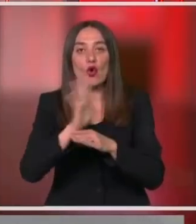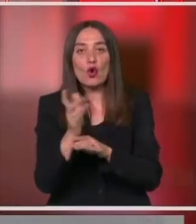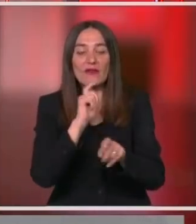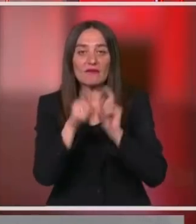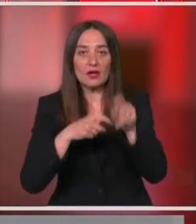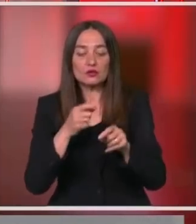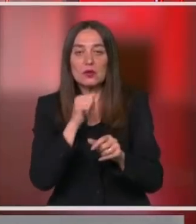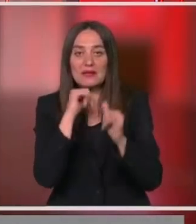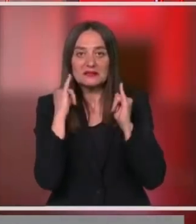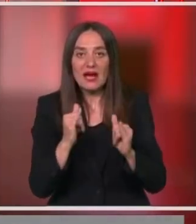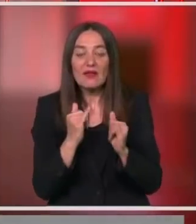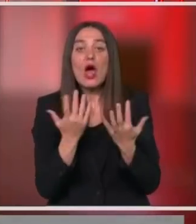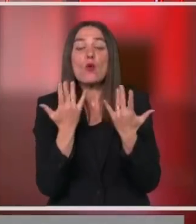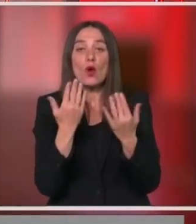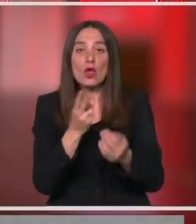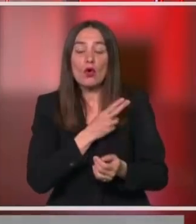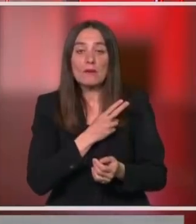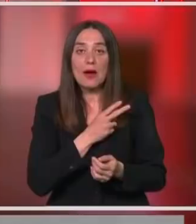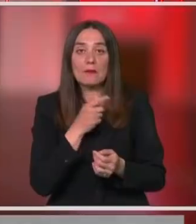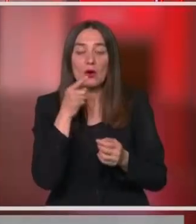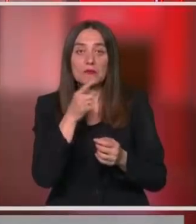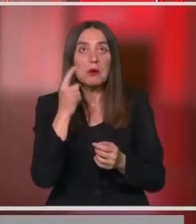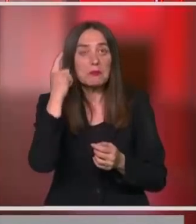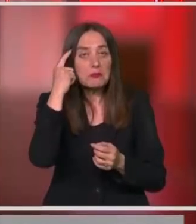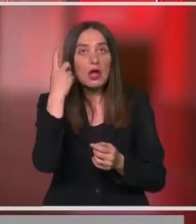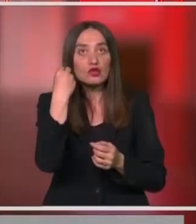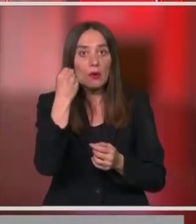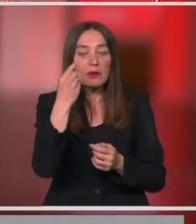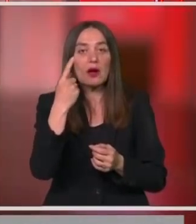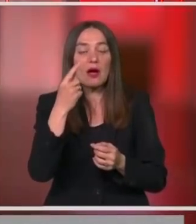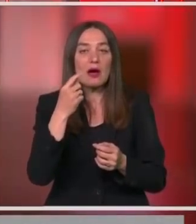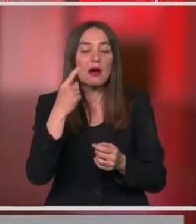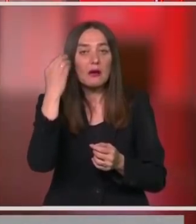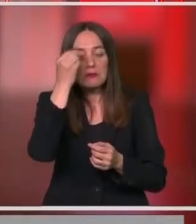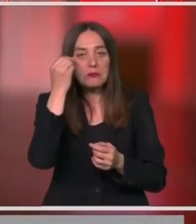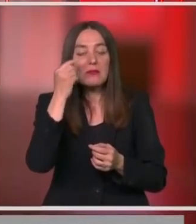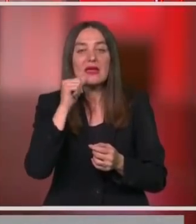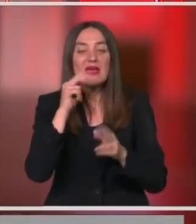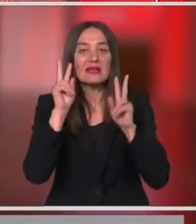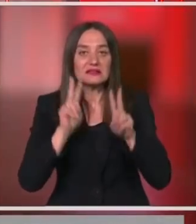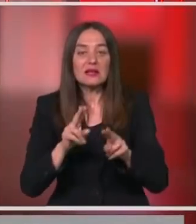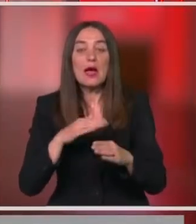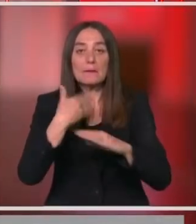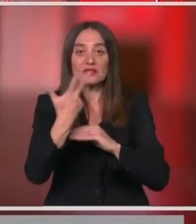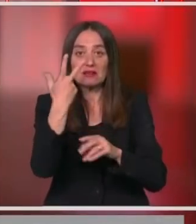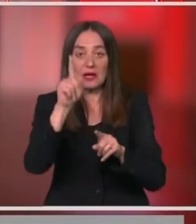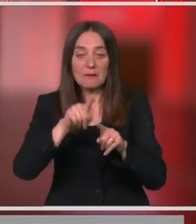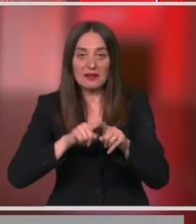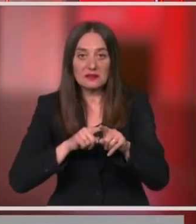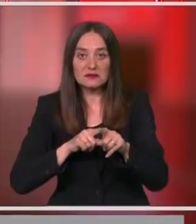sada, ukoliko imamo taj optimistički scenario, rekao bih, možda čak i realni, da nakon